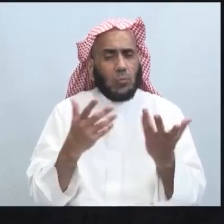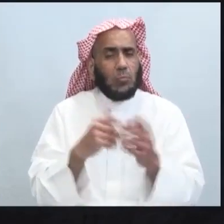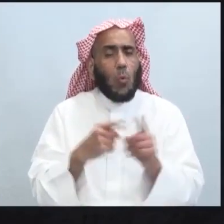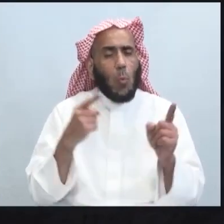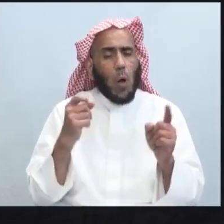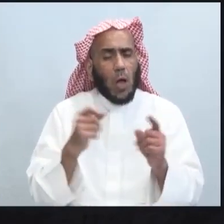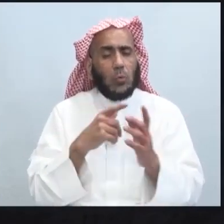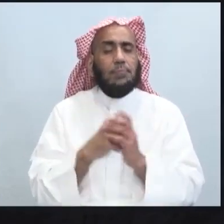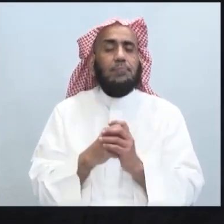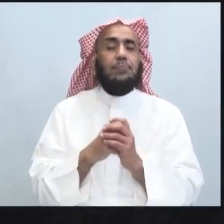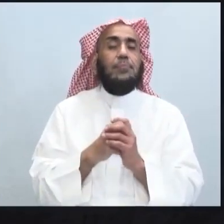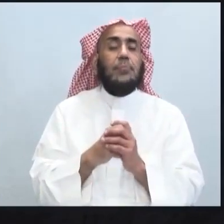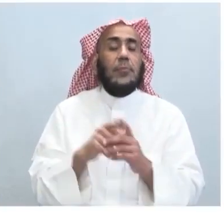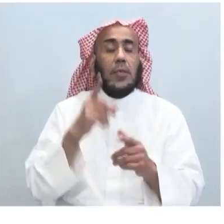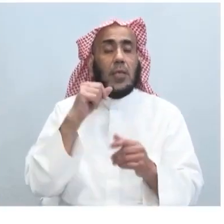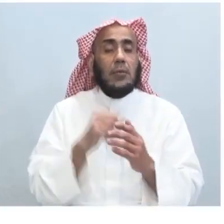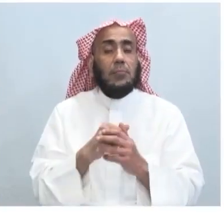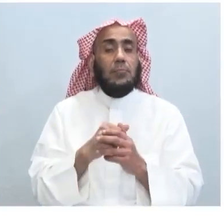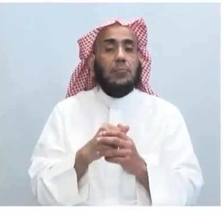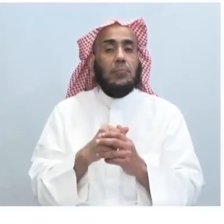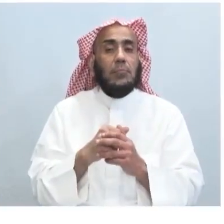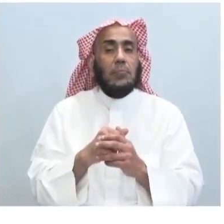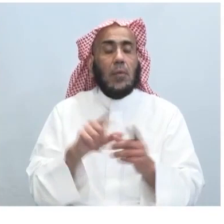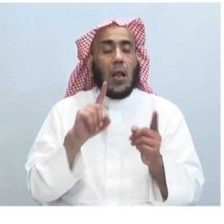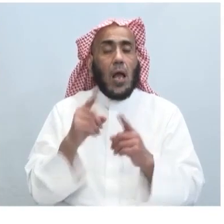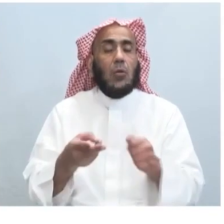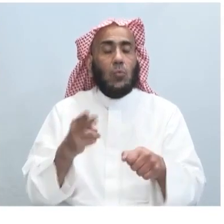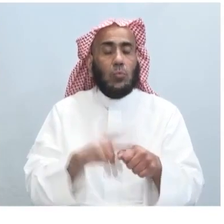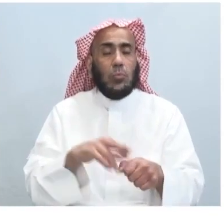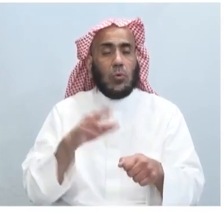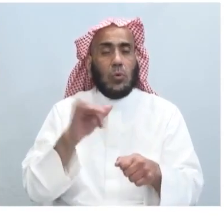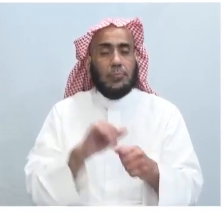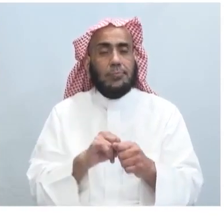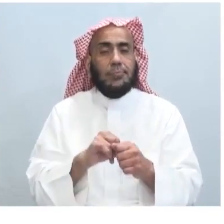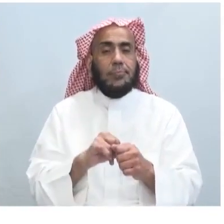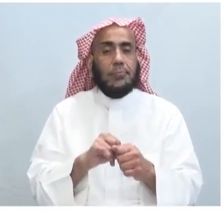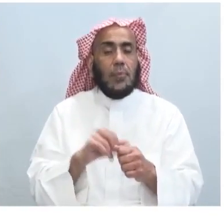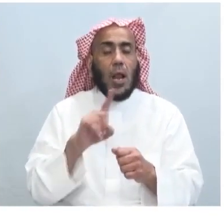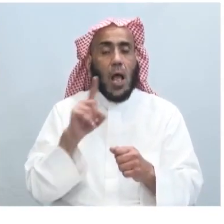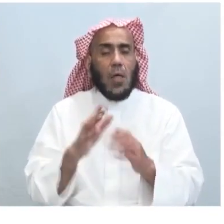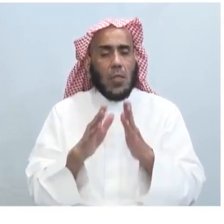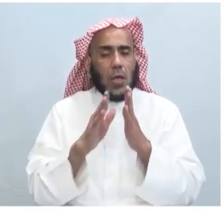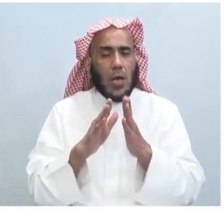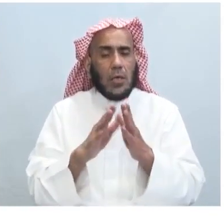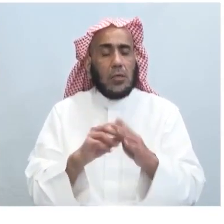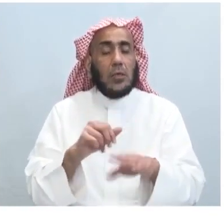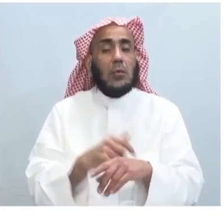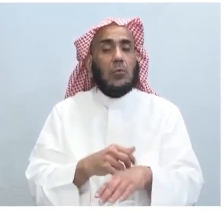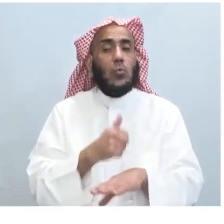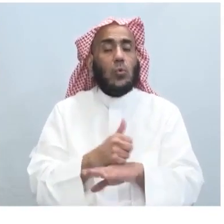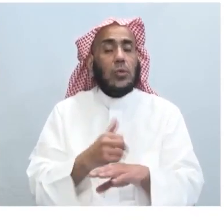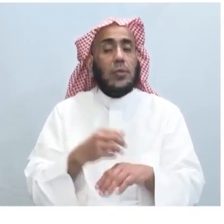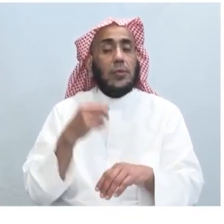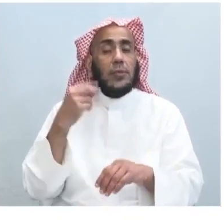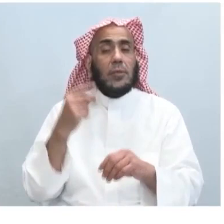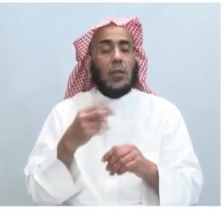تطبيق مباشر اذا لاحظ لنعود مره اخرى ل هنا لاحظ ركز الاسس اثنين